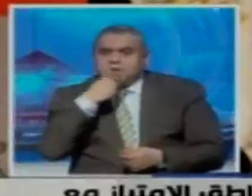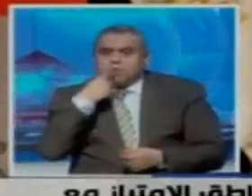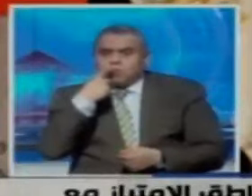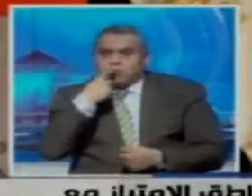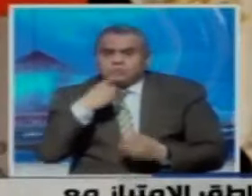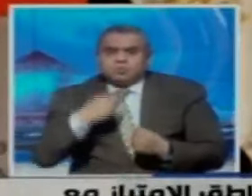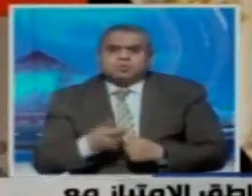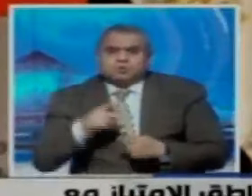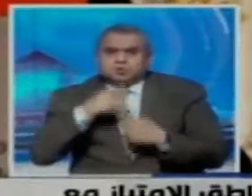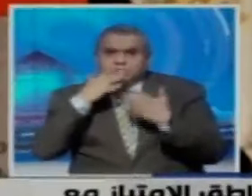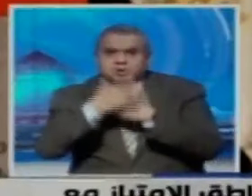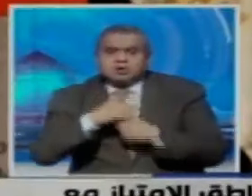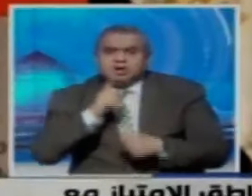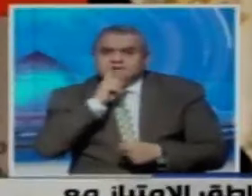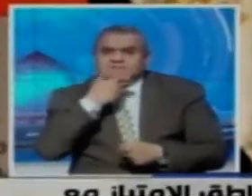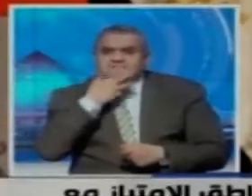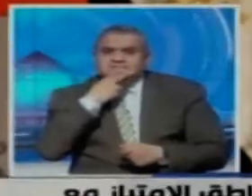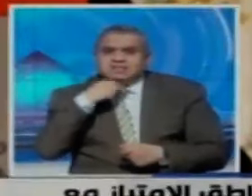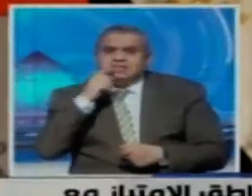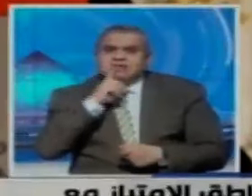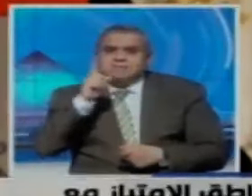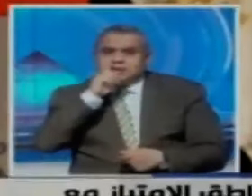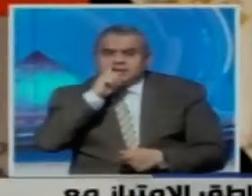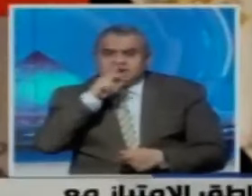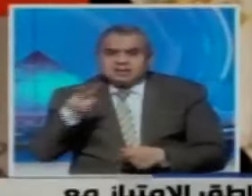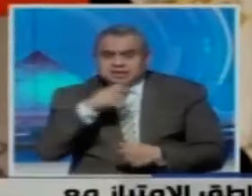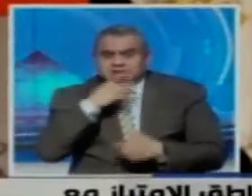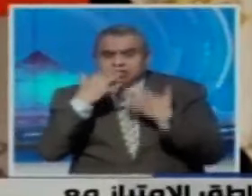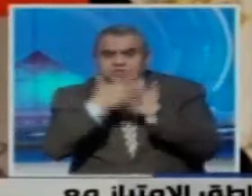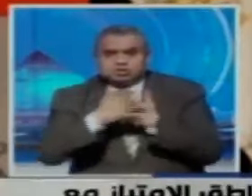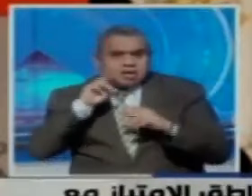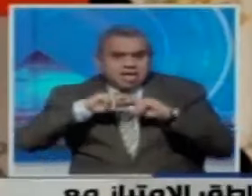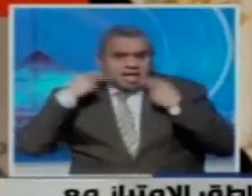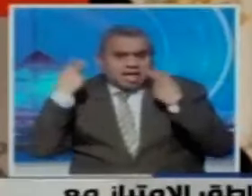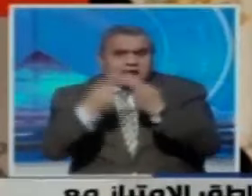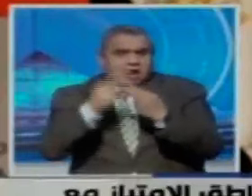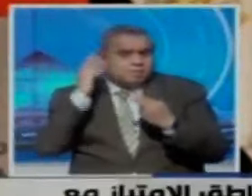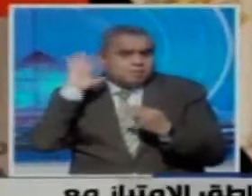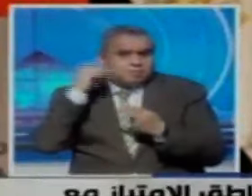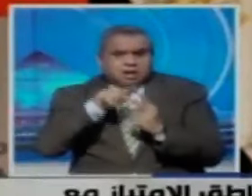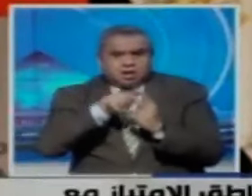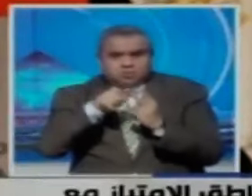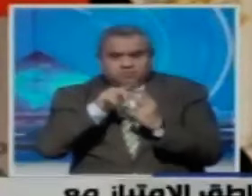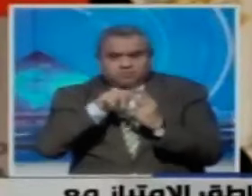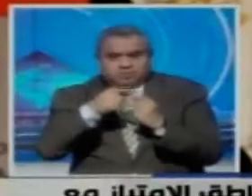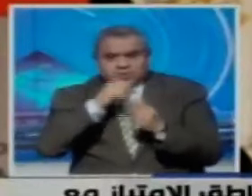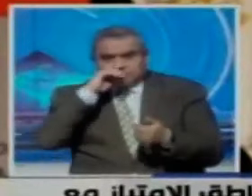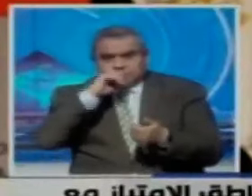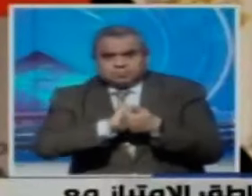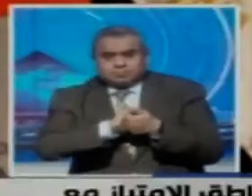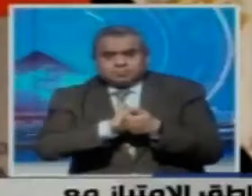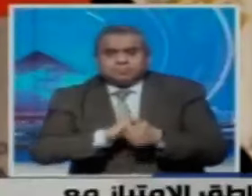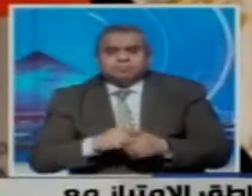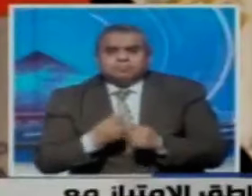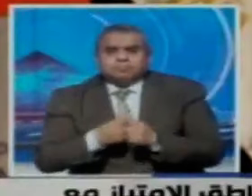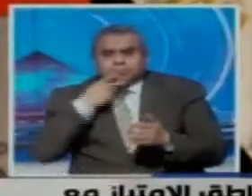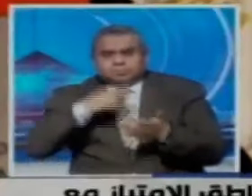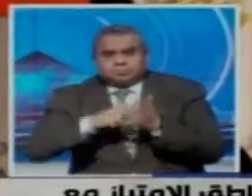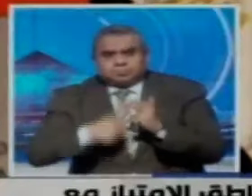معانا شركة سانتا مين وغيرها من الشركات العالمية اللي الحقيقة تم الترسيع